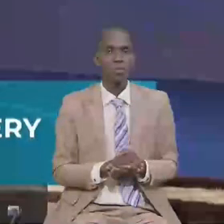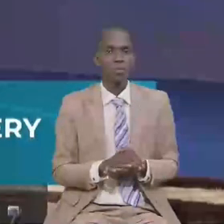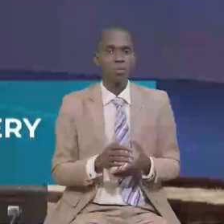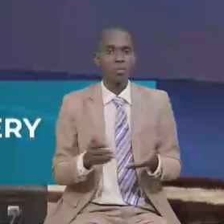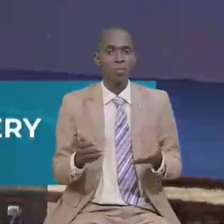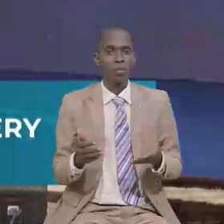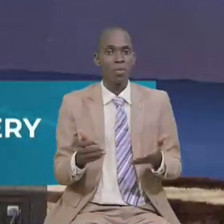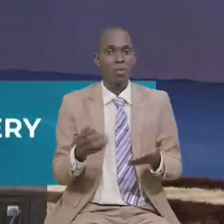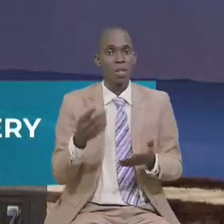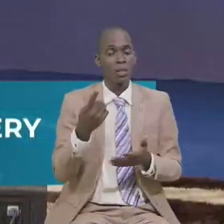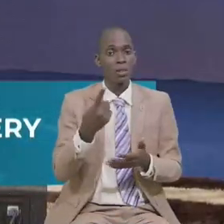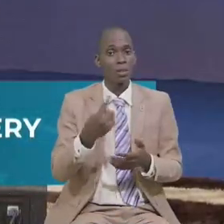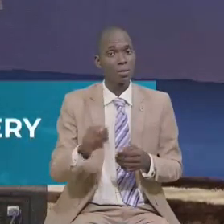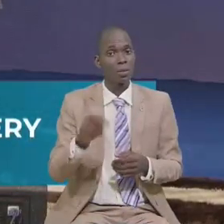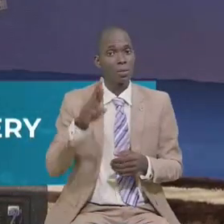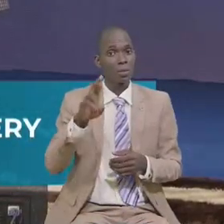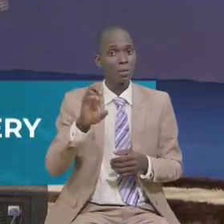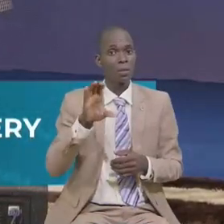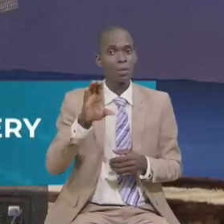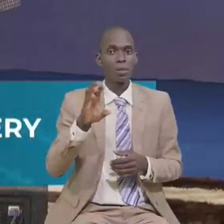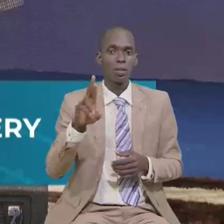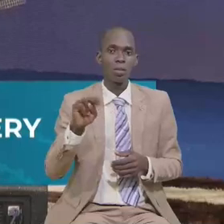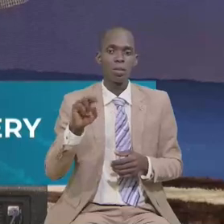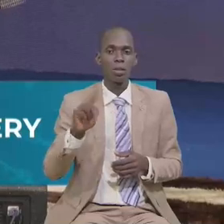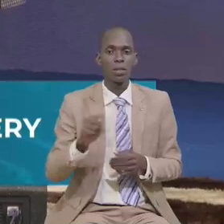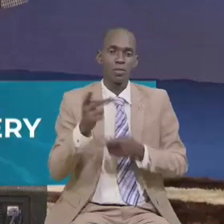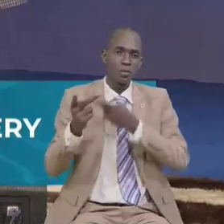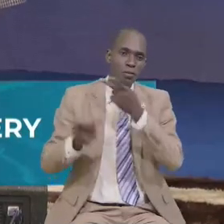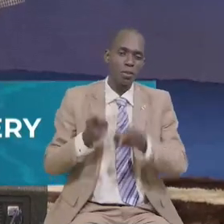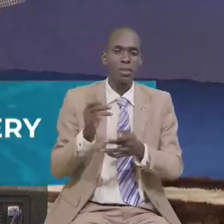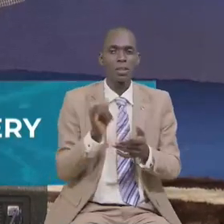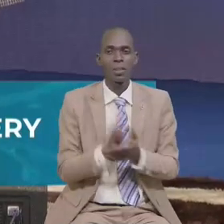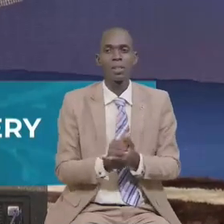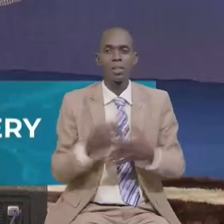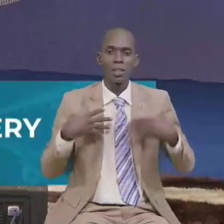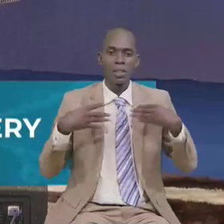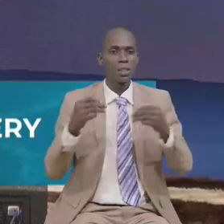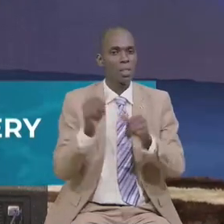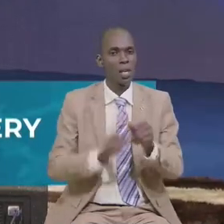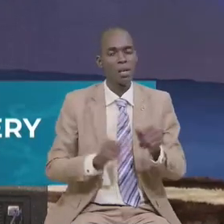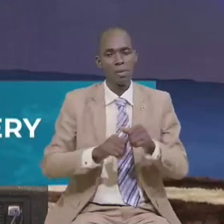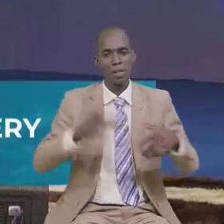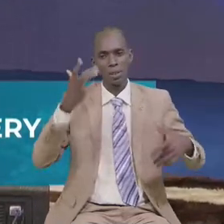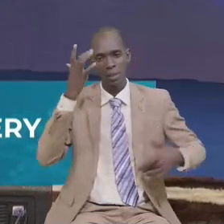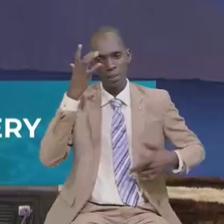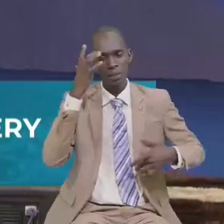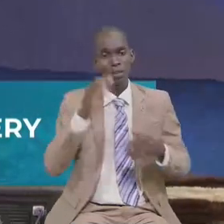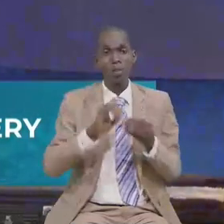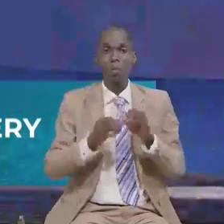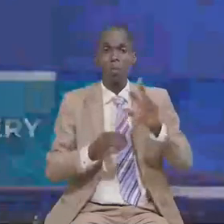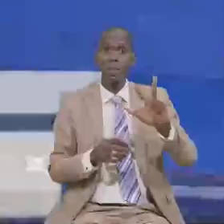Les visites récurrentes qui guérissent toute maladie. Numéro